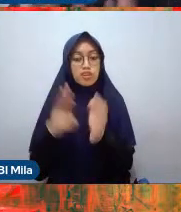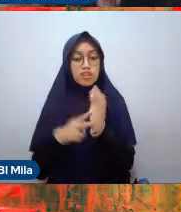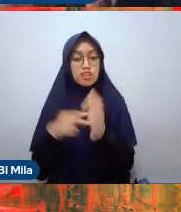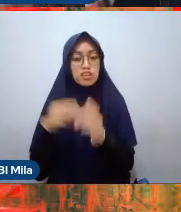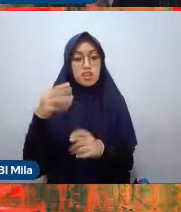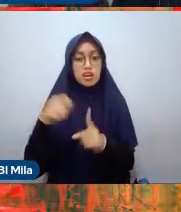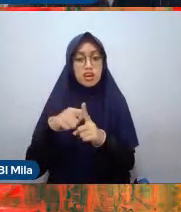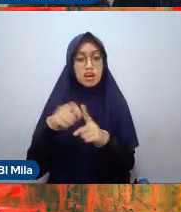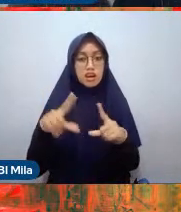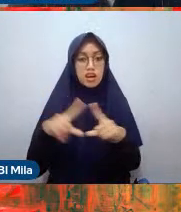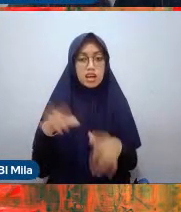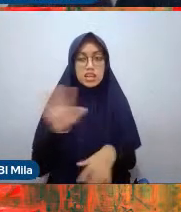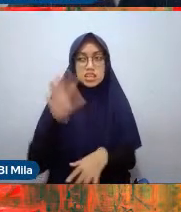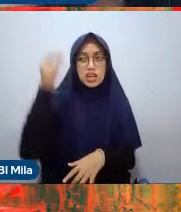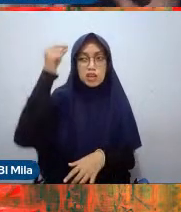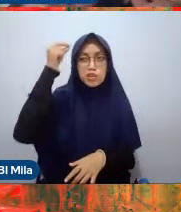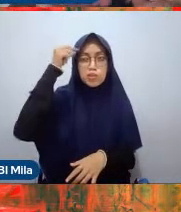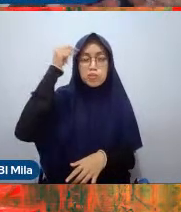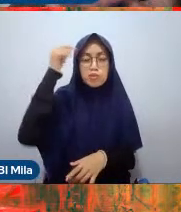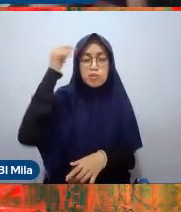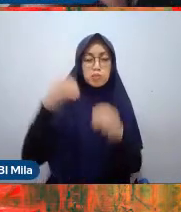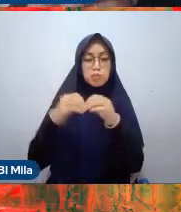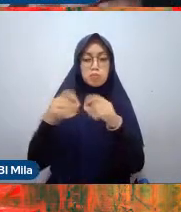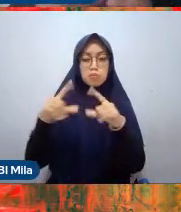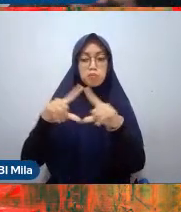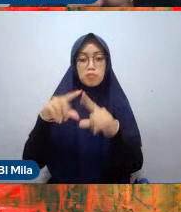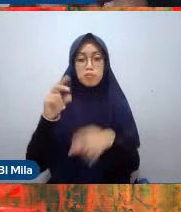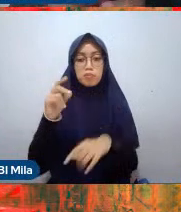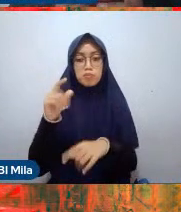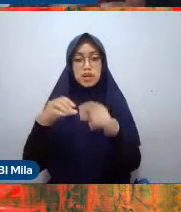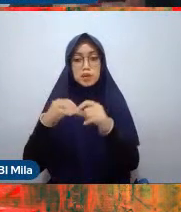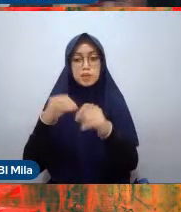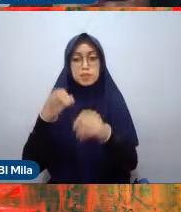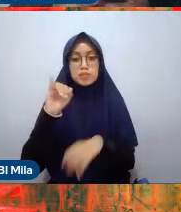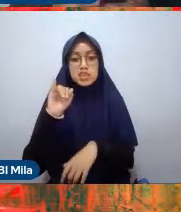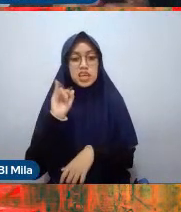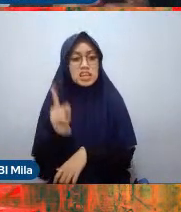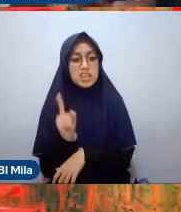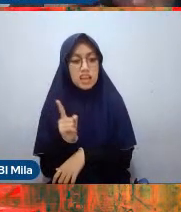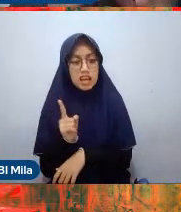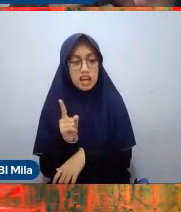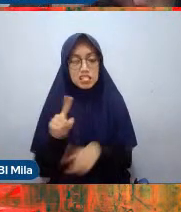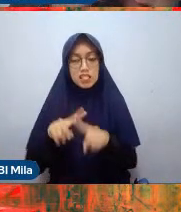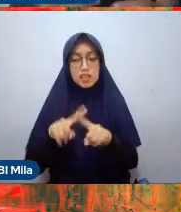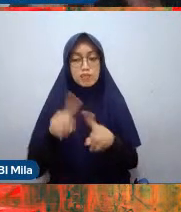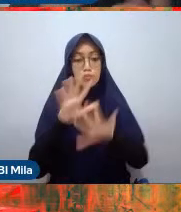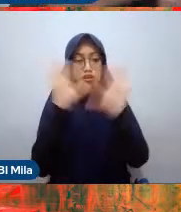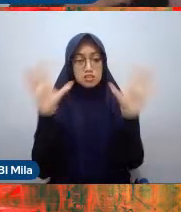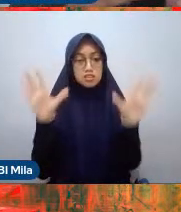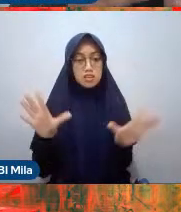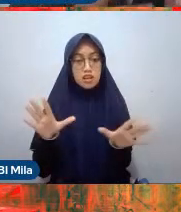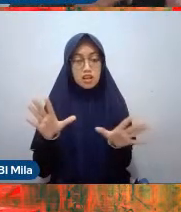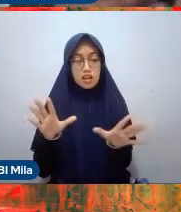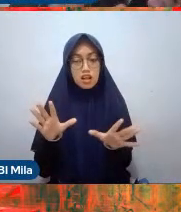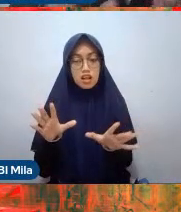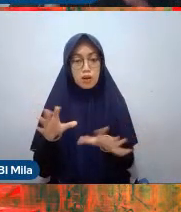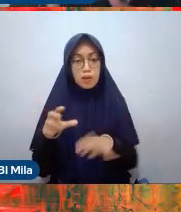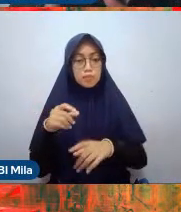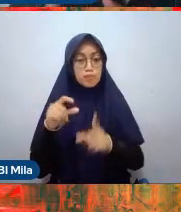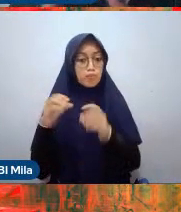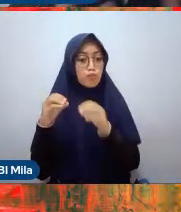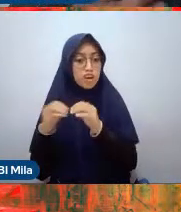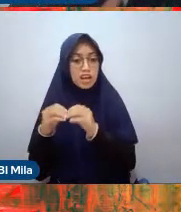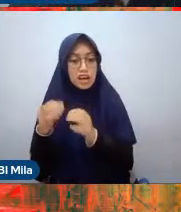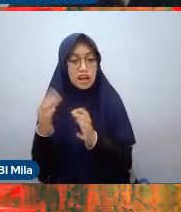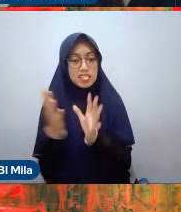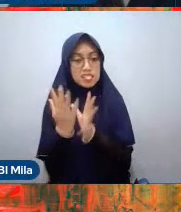kayak Barbie doang gitu, atau boneka-boneka tangan, atau boneka-boneka dari yang apa, dari kain segala macam. Action